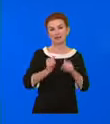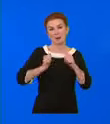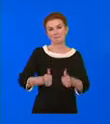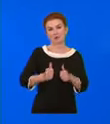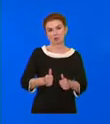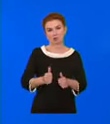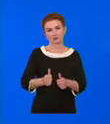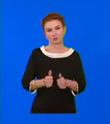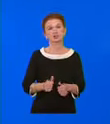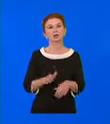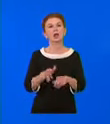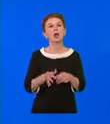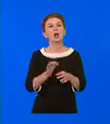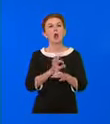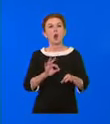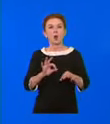ulgi w ZUS i